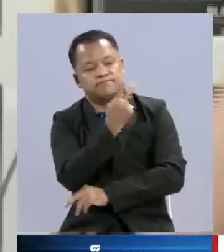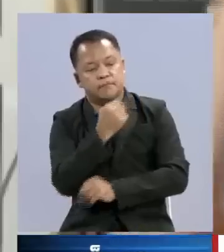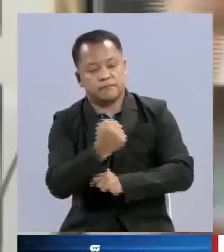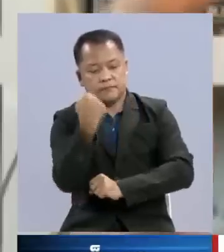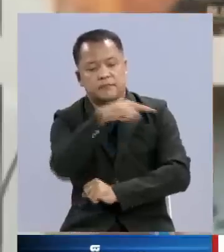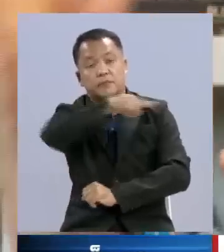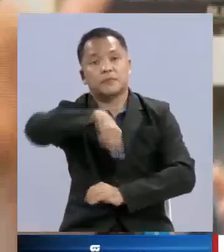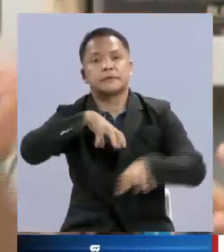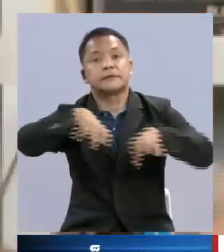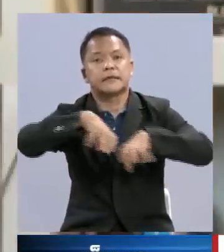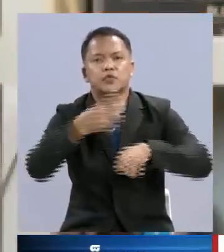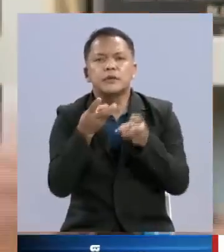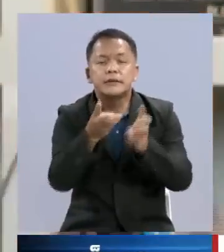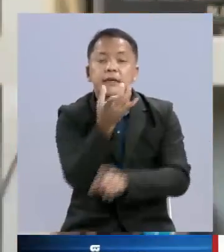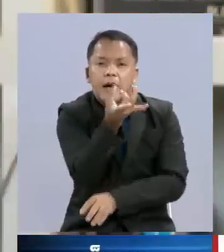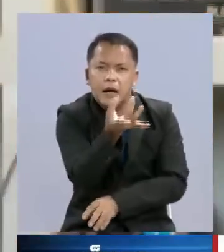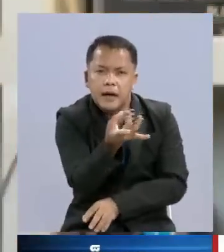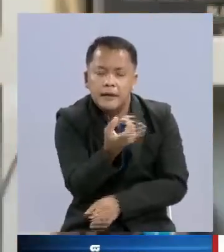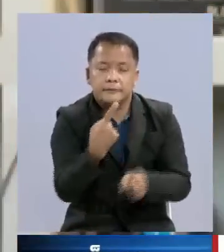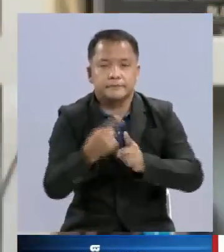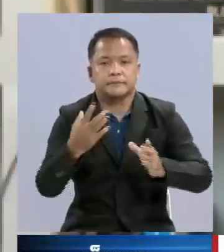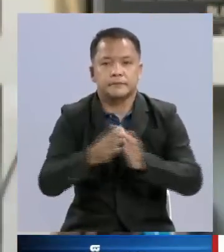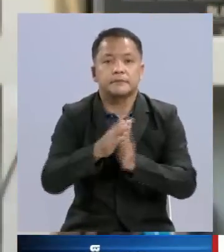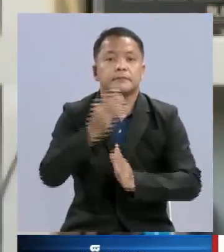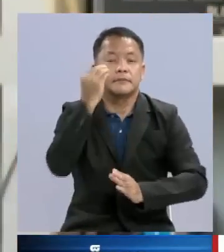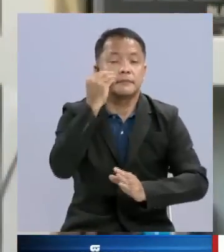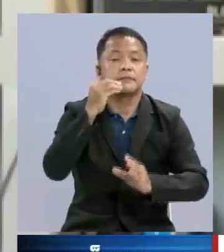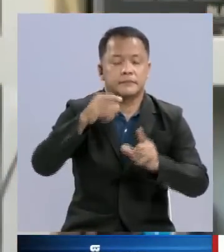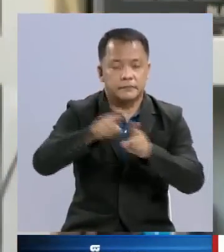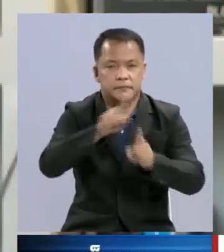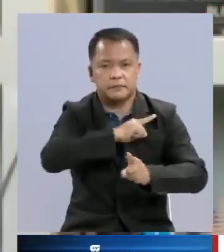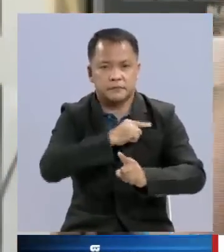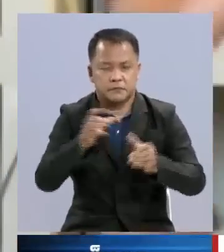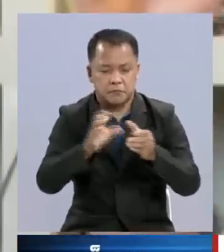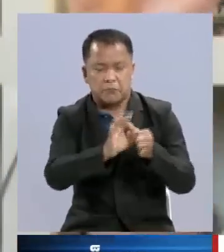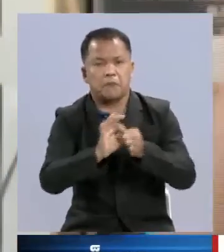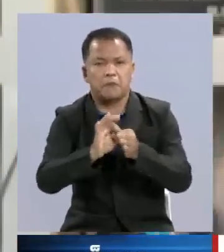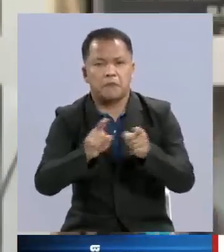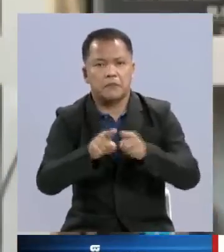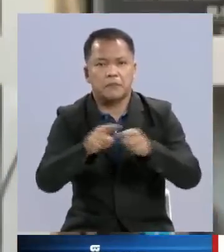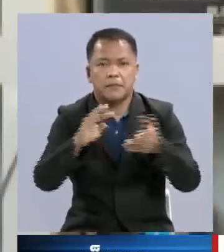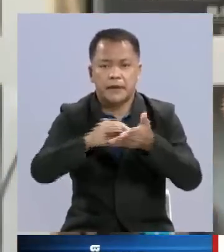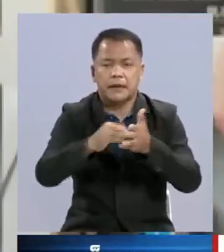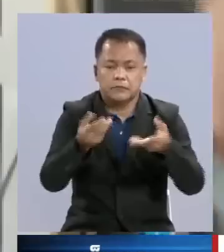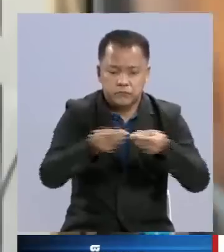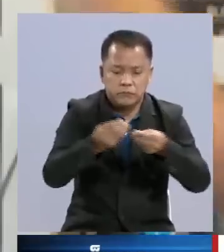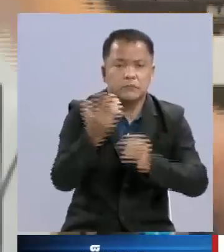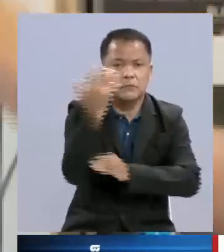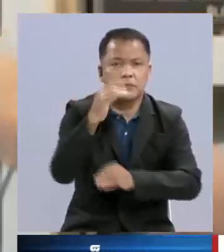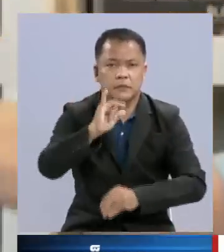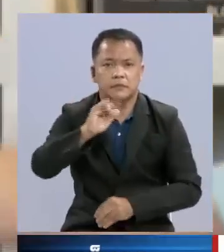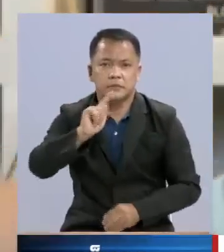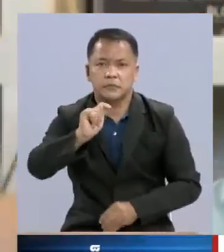อำนาจว่าจะเคลื่อนหมากไปในทางใดเพราะคุณพิธายังมีชนักติดหลังเรื่องการถือหุ้นสื่อไอที